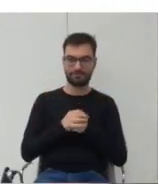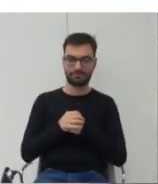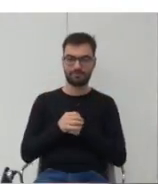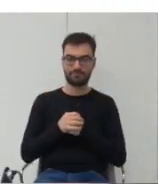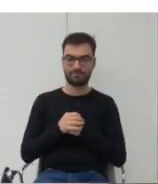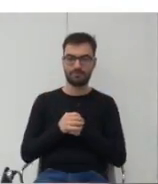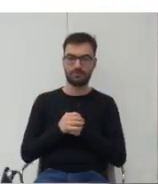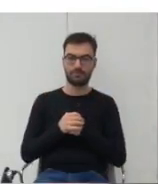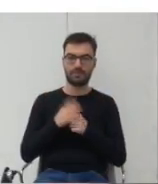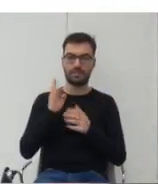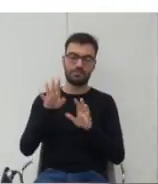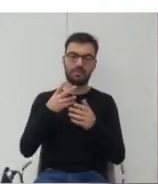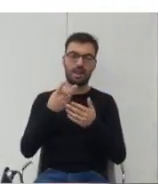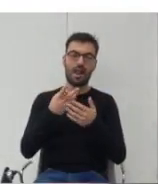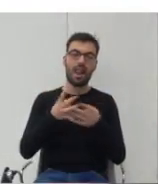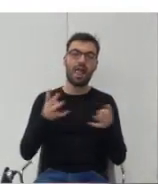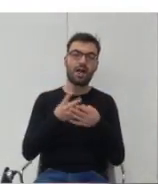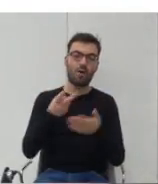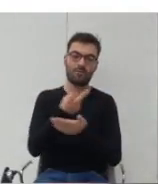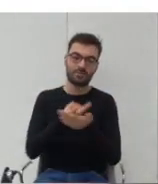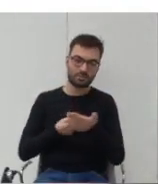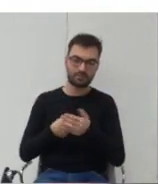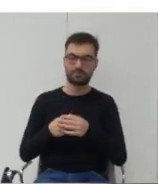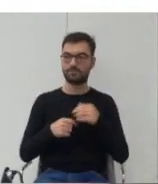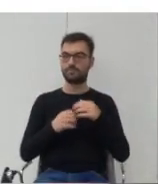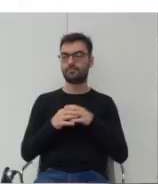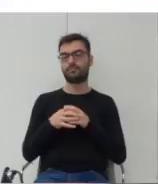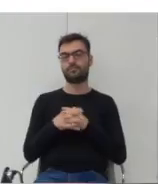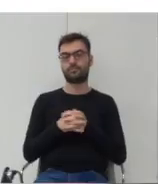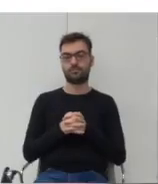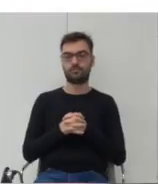takiego legowiska